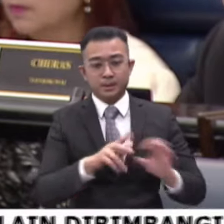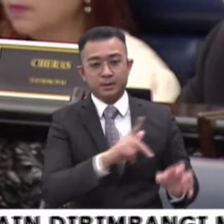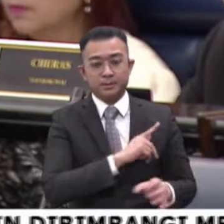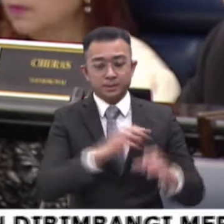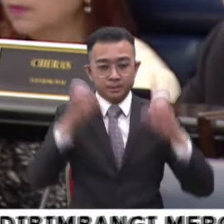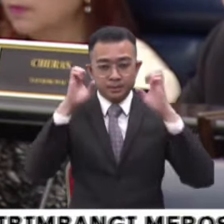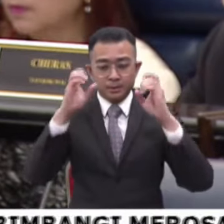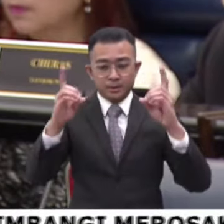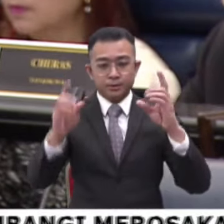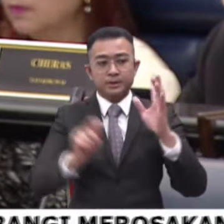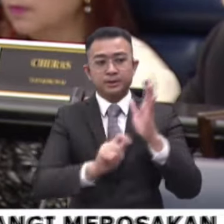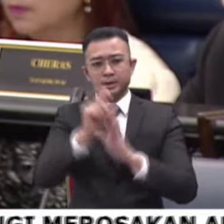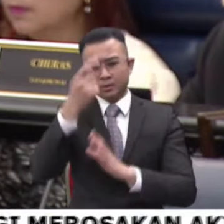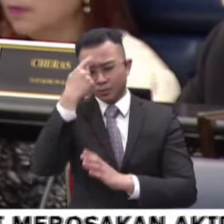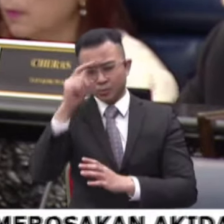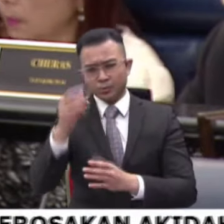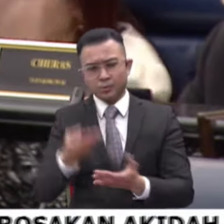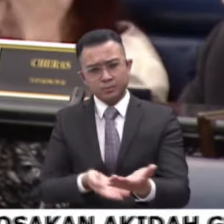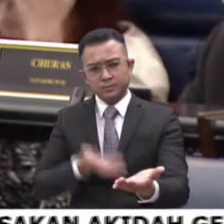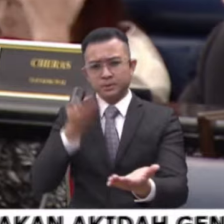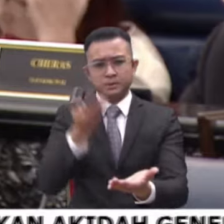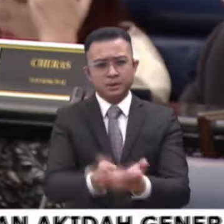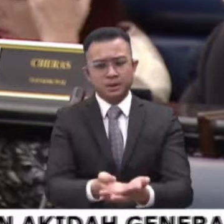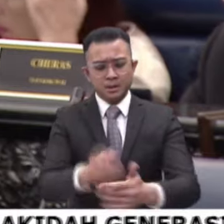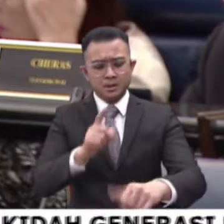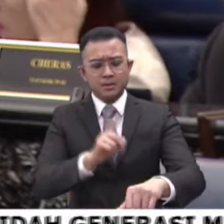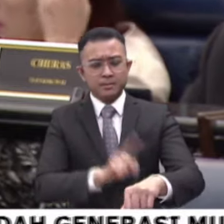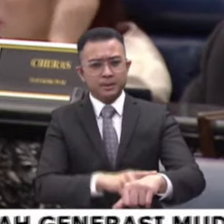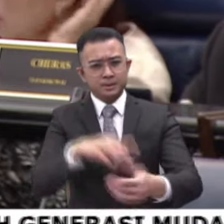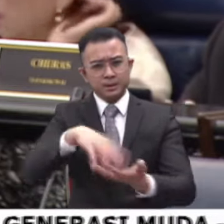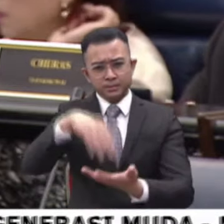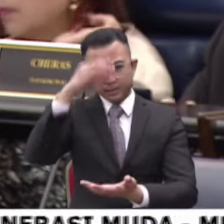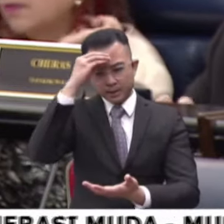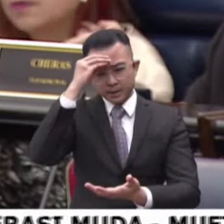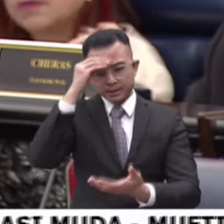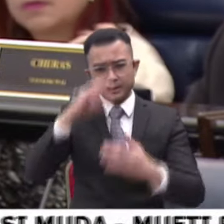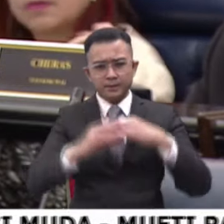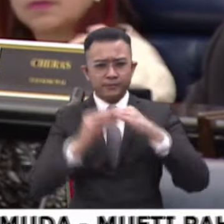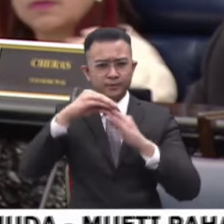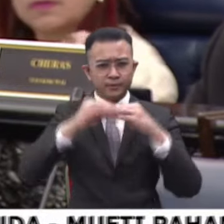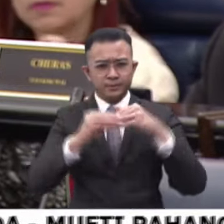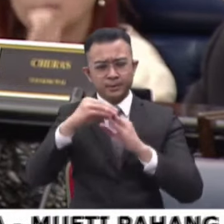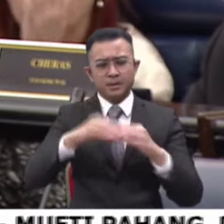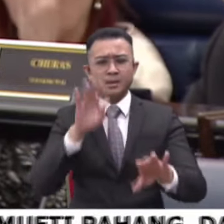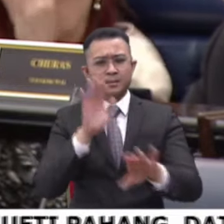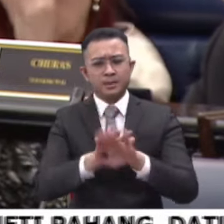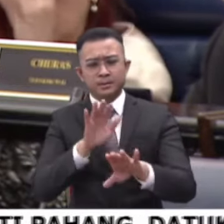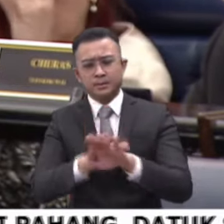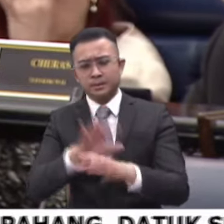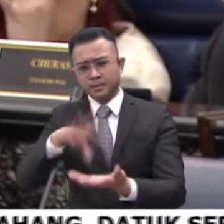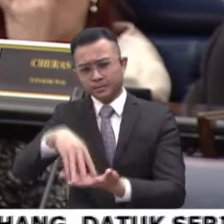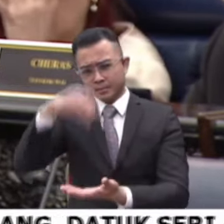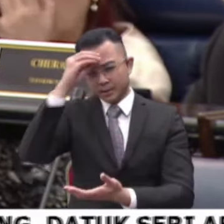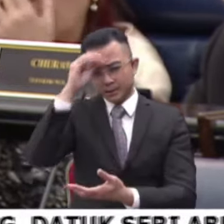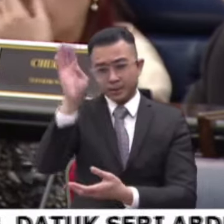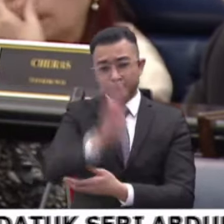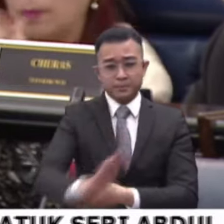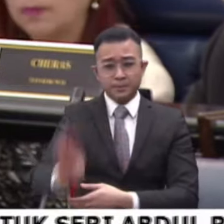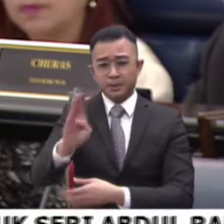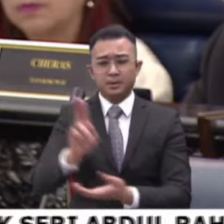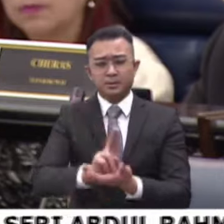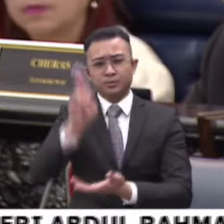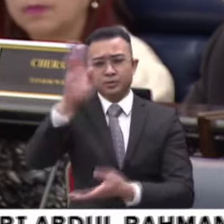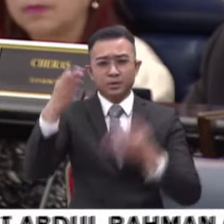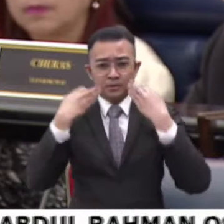Pendidikan Tinggi untuk mengusulkan flexi study hours seperti yang telah berlaku di banyak negara-negara barat dan universiti-universiti